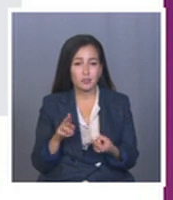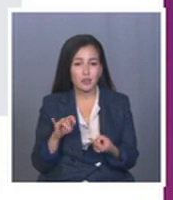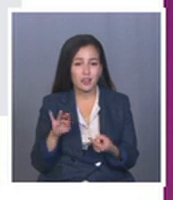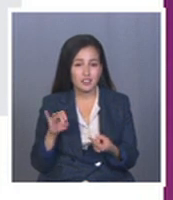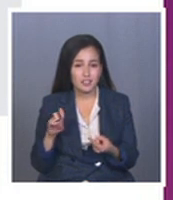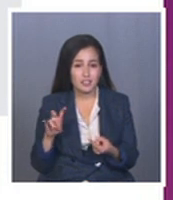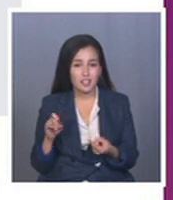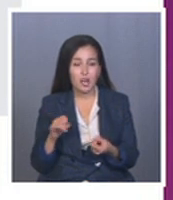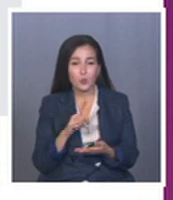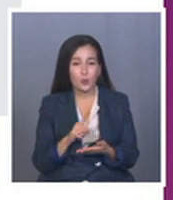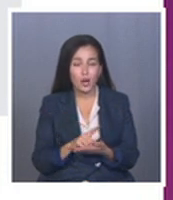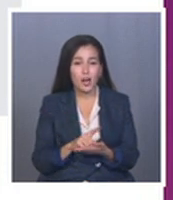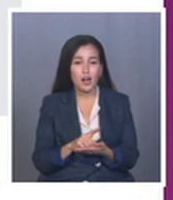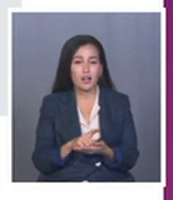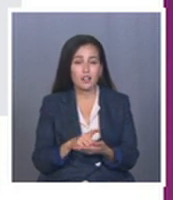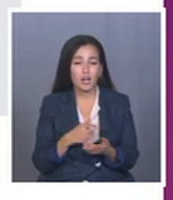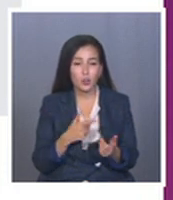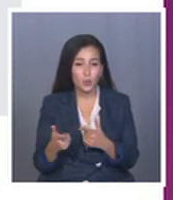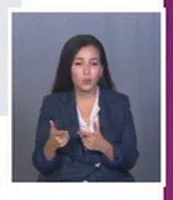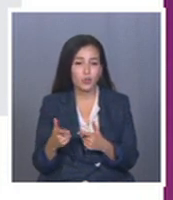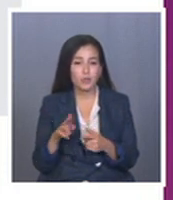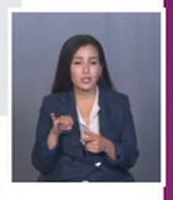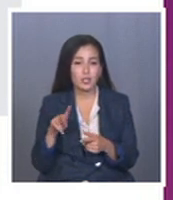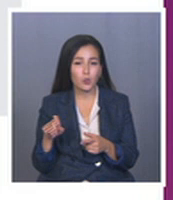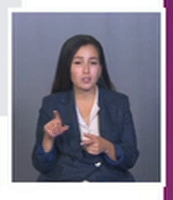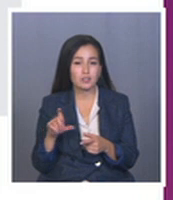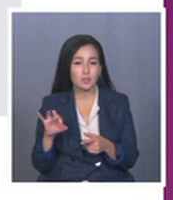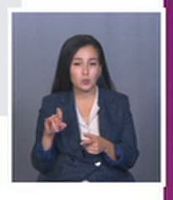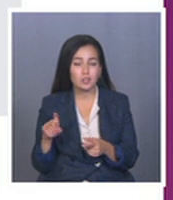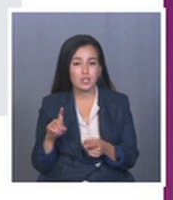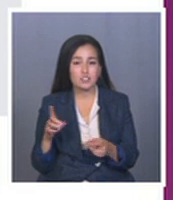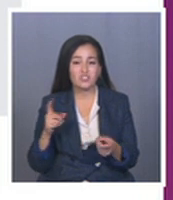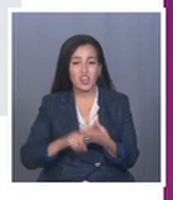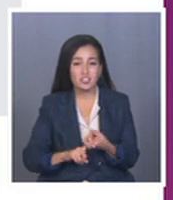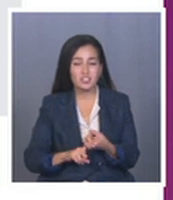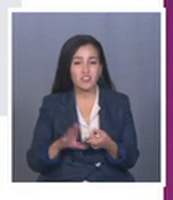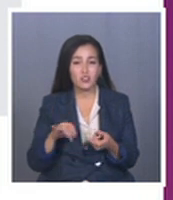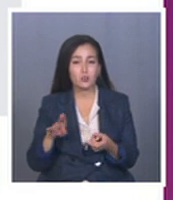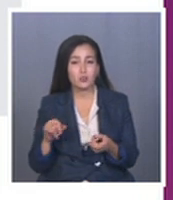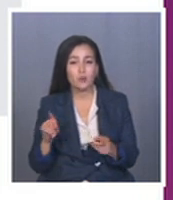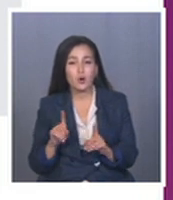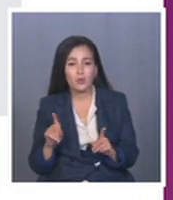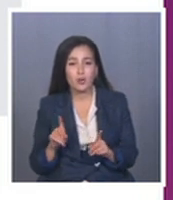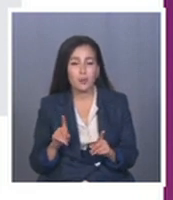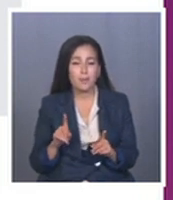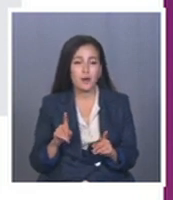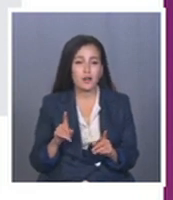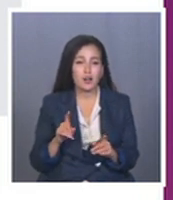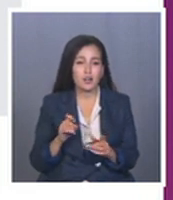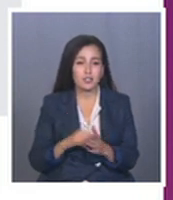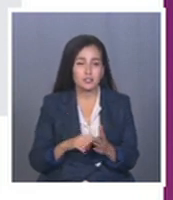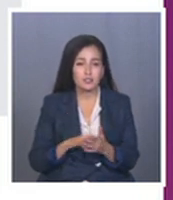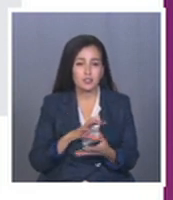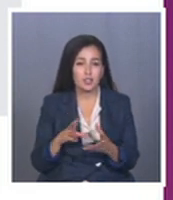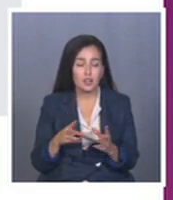должен, обязан, готов. Предлоги и союзы – в связи, ввиду того, что впоследствии.